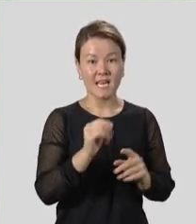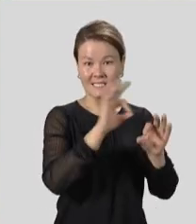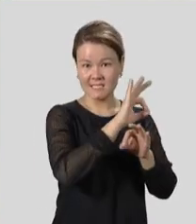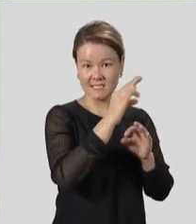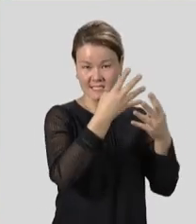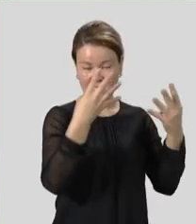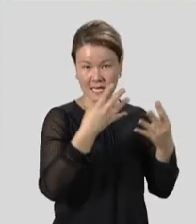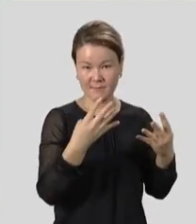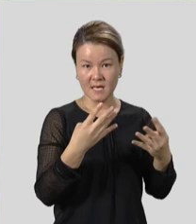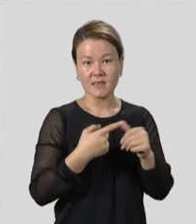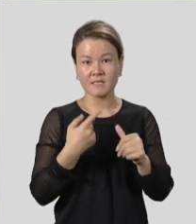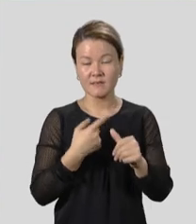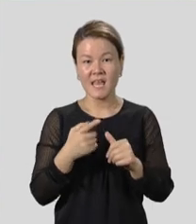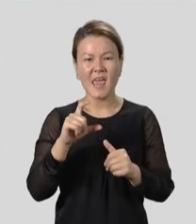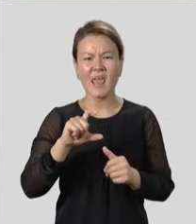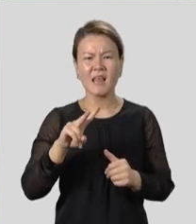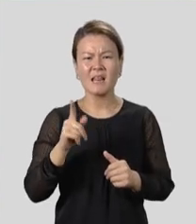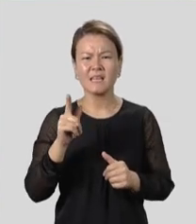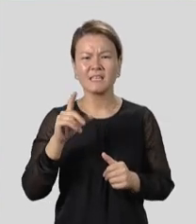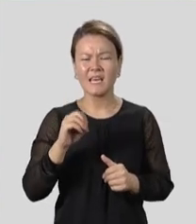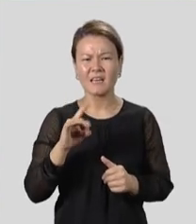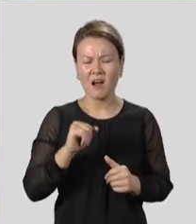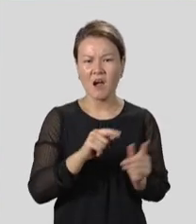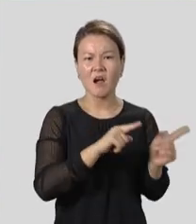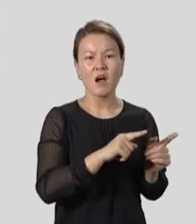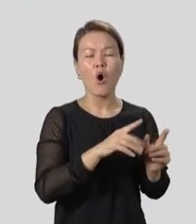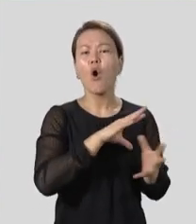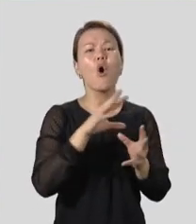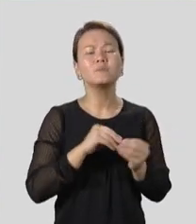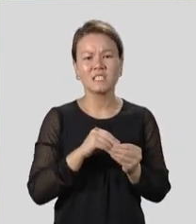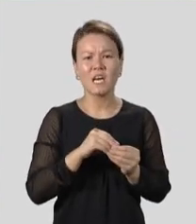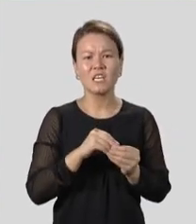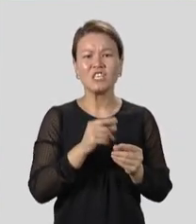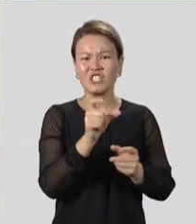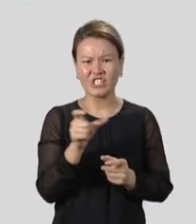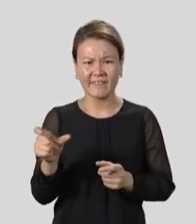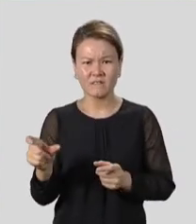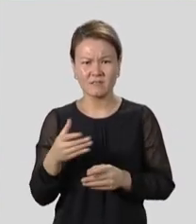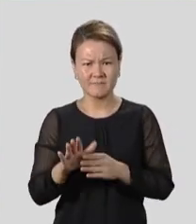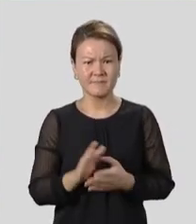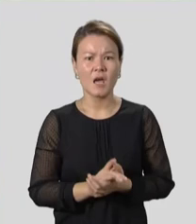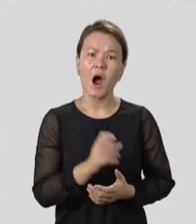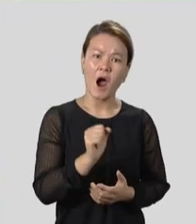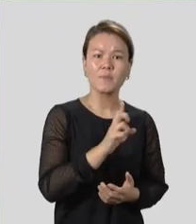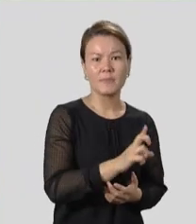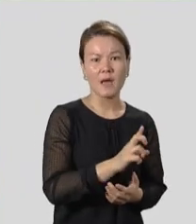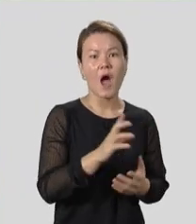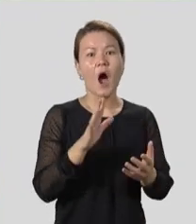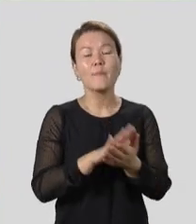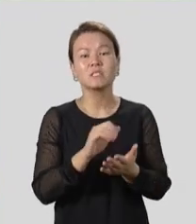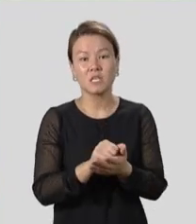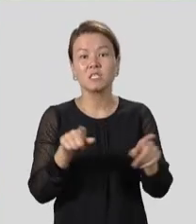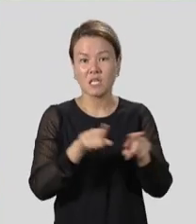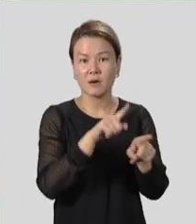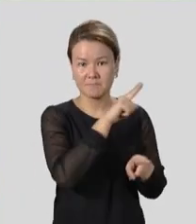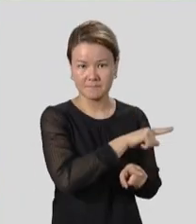называемой кругами Эйлера, это общая часть. Ну, например, множество А и Б обозначается